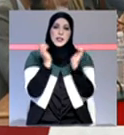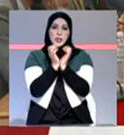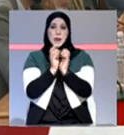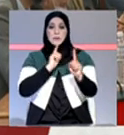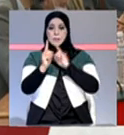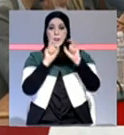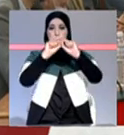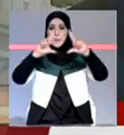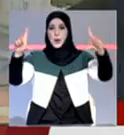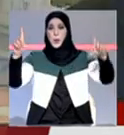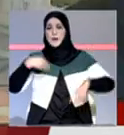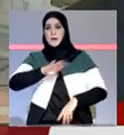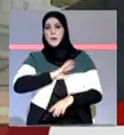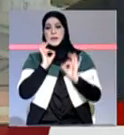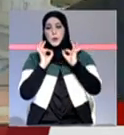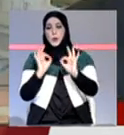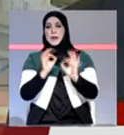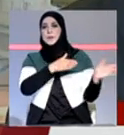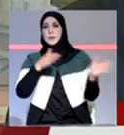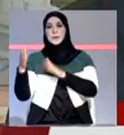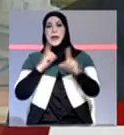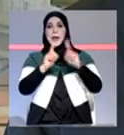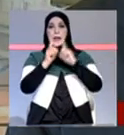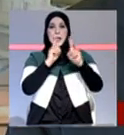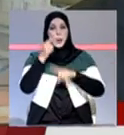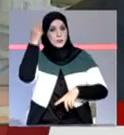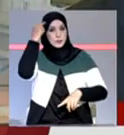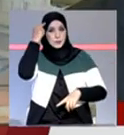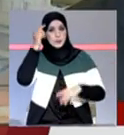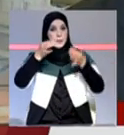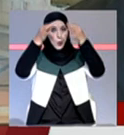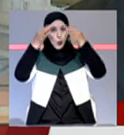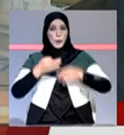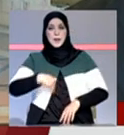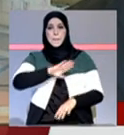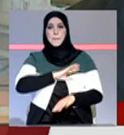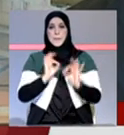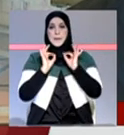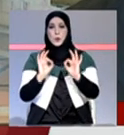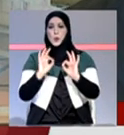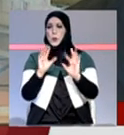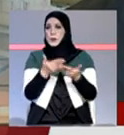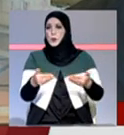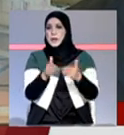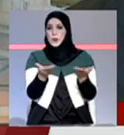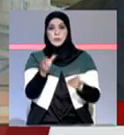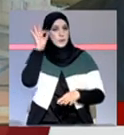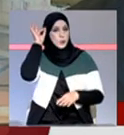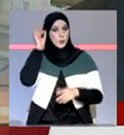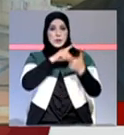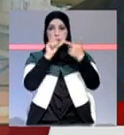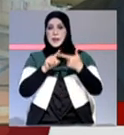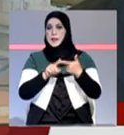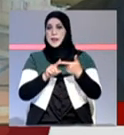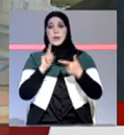صريحا حوار مسؤوليتنا ستبدا على وعي ودرايه ب ظرفيه بهالبلد اثنين لازم تكون الناس ايضا